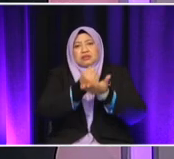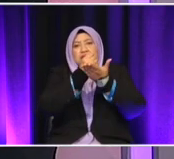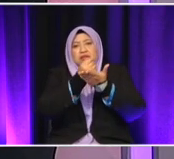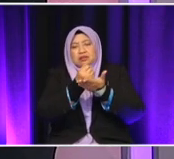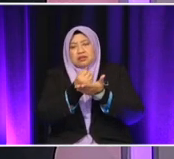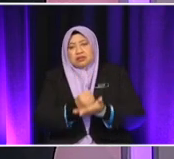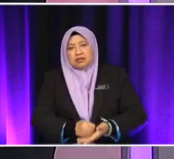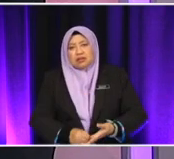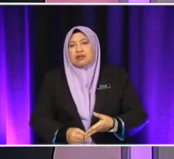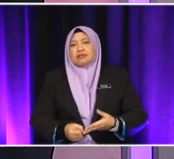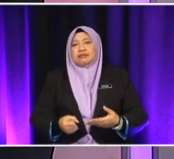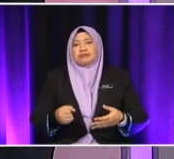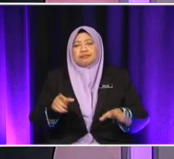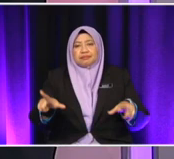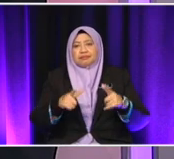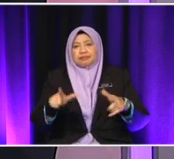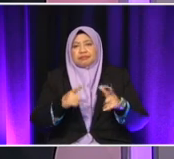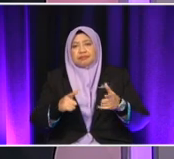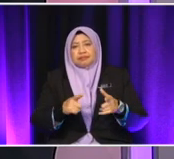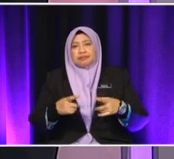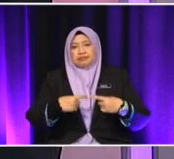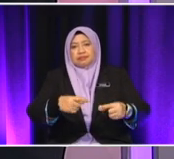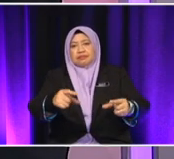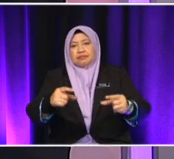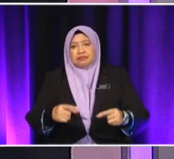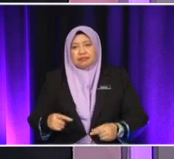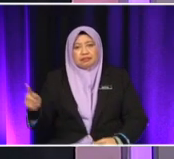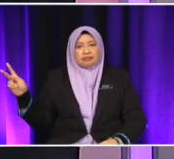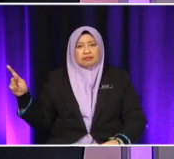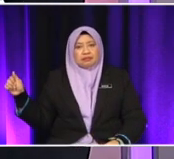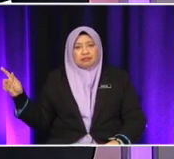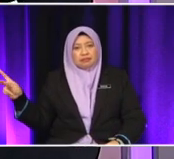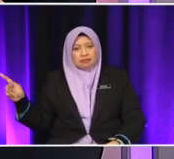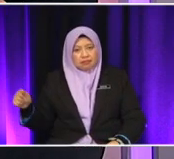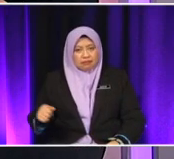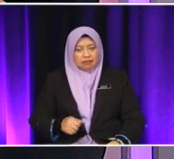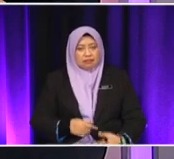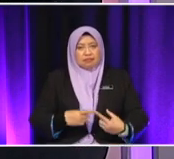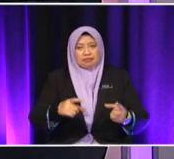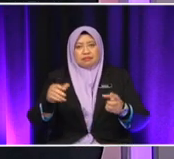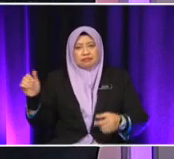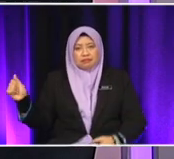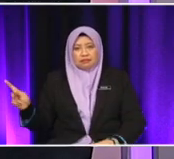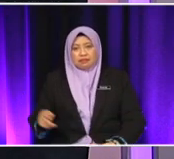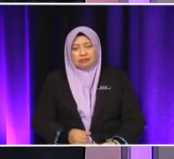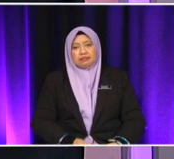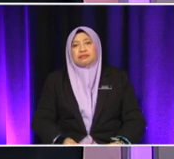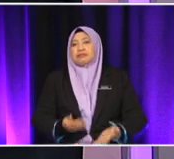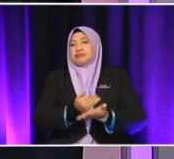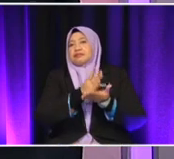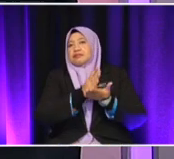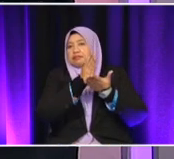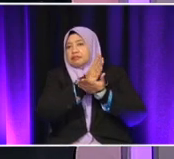Apa menyebabkan berlakunya pergerakan keluk penawaran akan bergerak ke kanan subsidini Biasanya